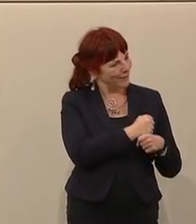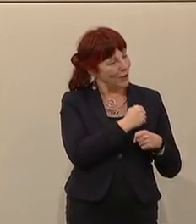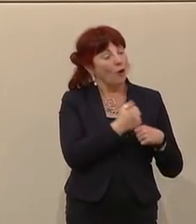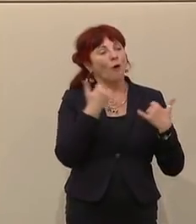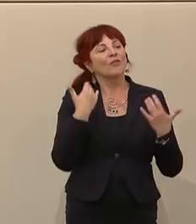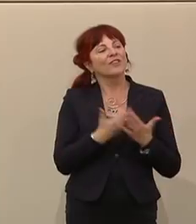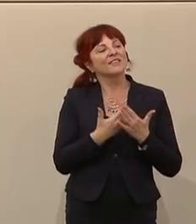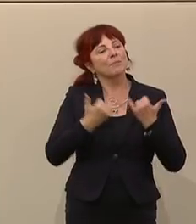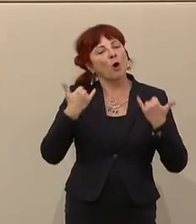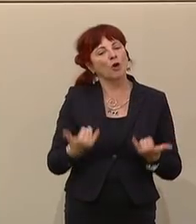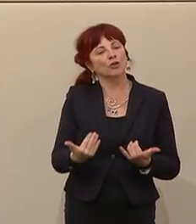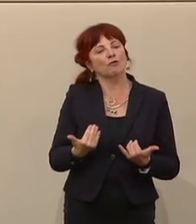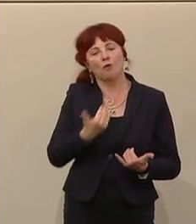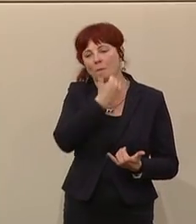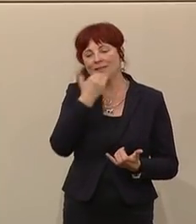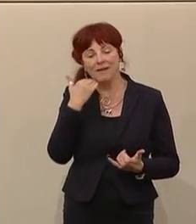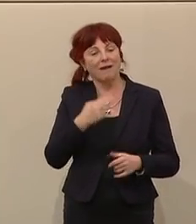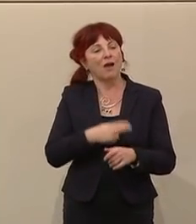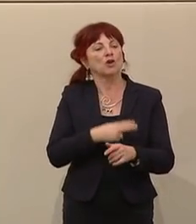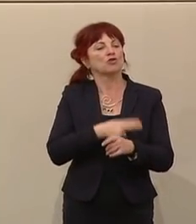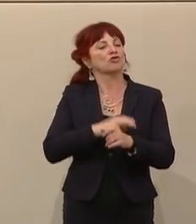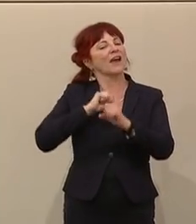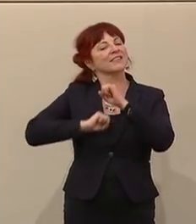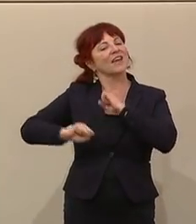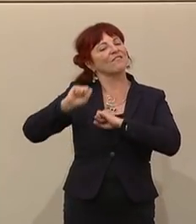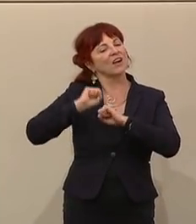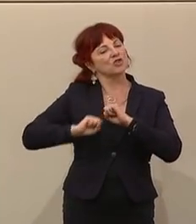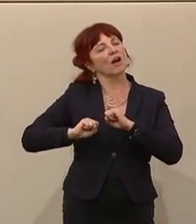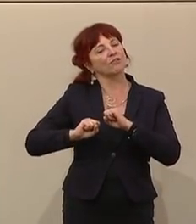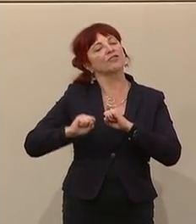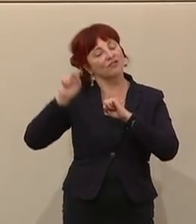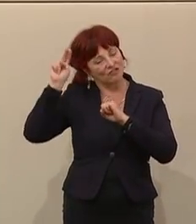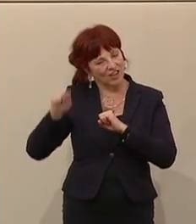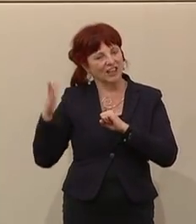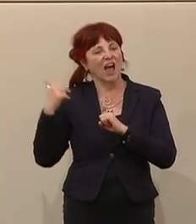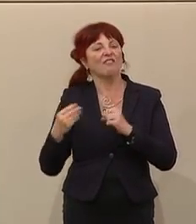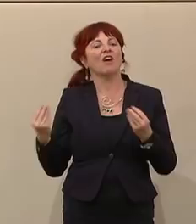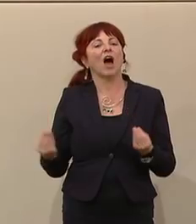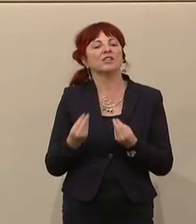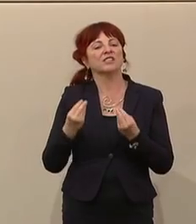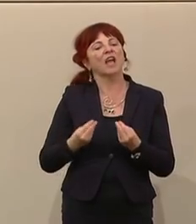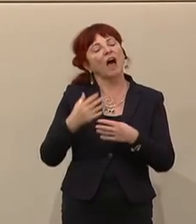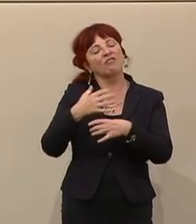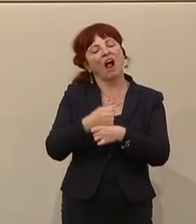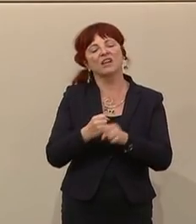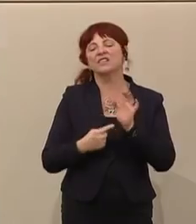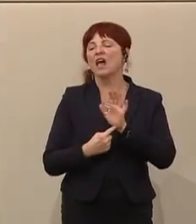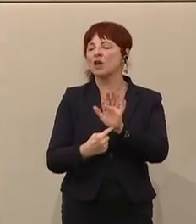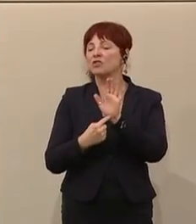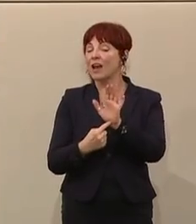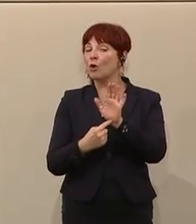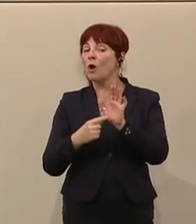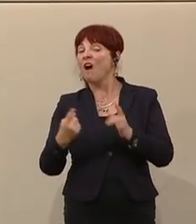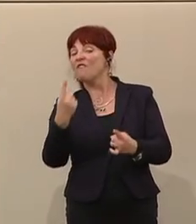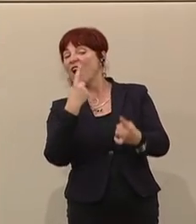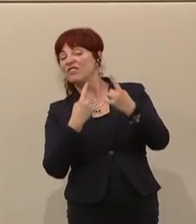Vormittag bei der Staatsanwaltschaft Wien eine Sachverhaltsdarstellung wegen des Verdachts des Amtsmissbrauches gegen Sie